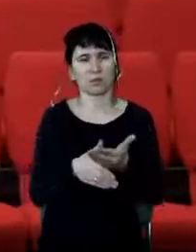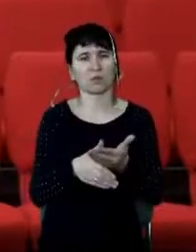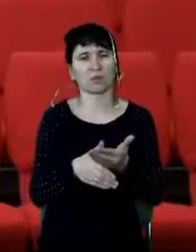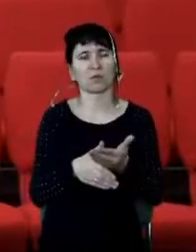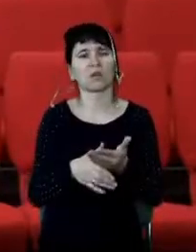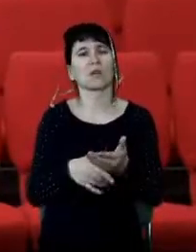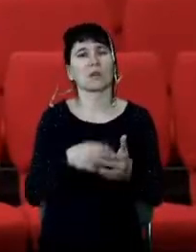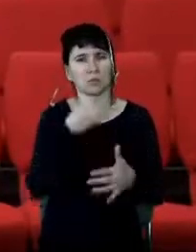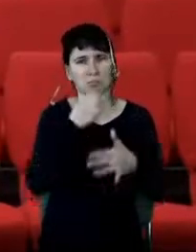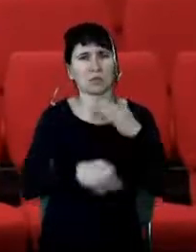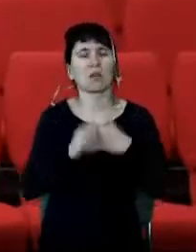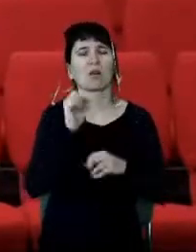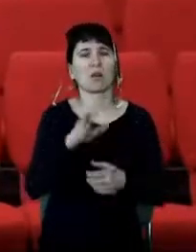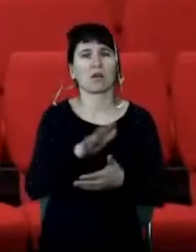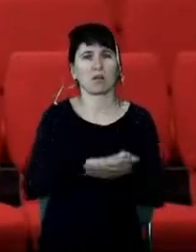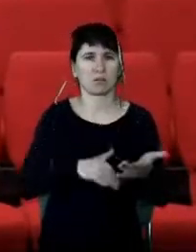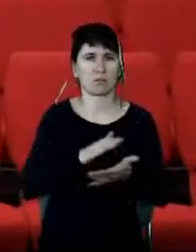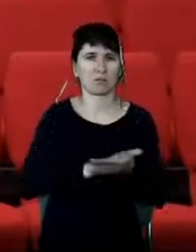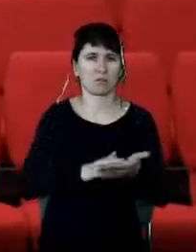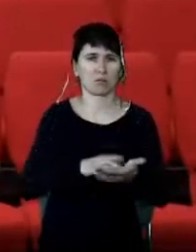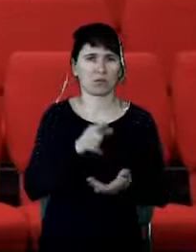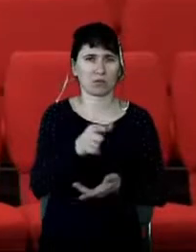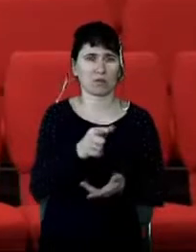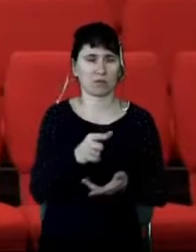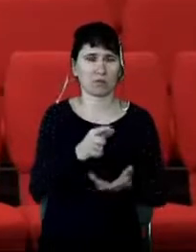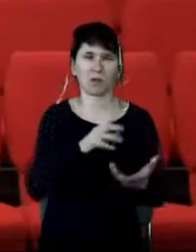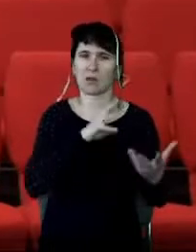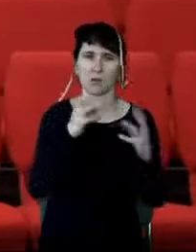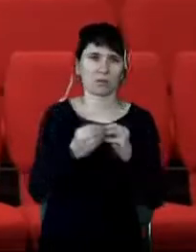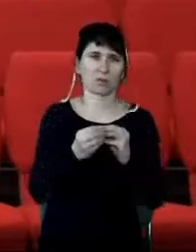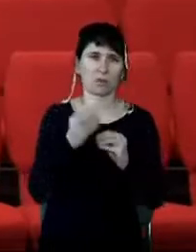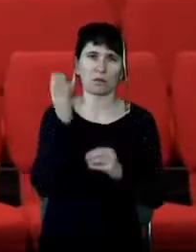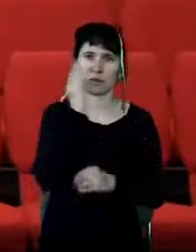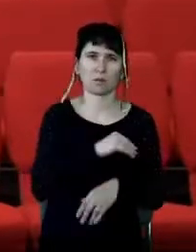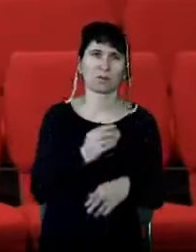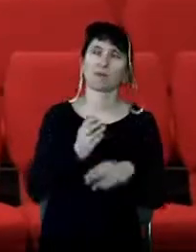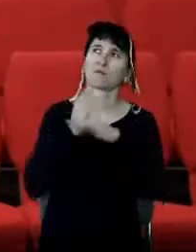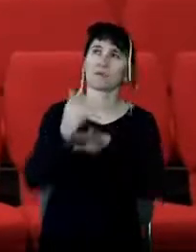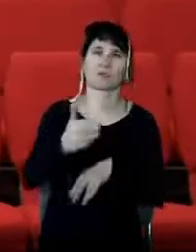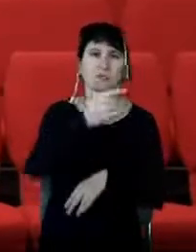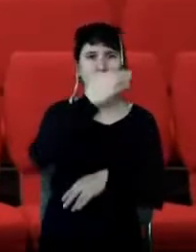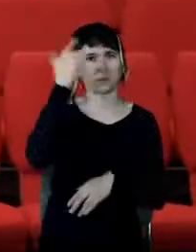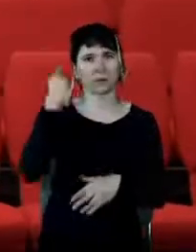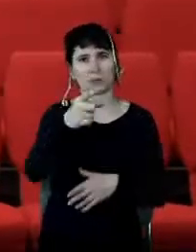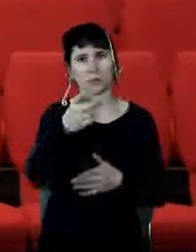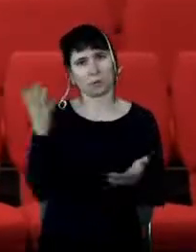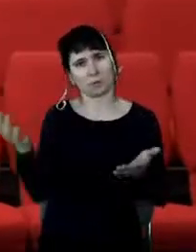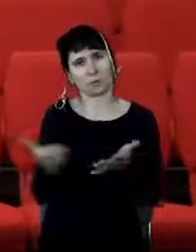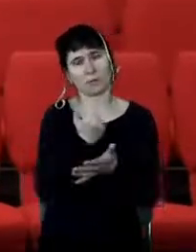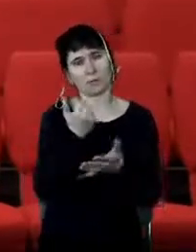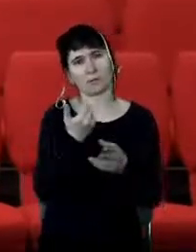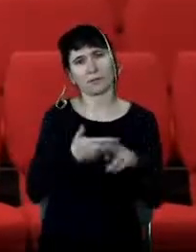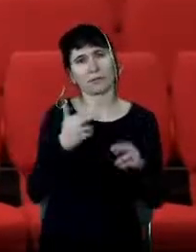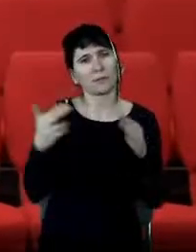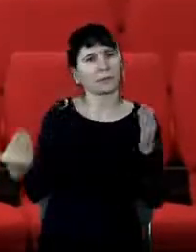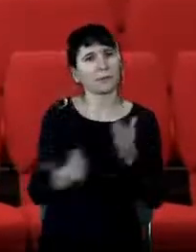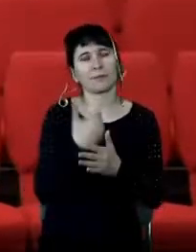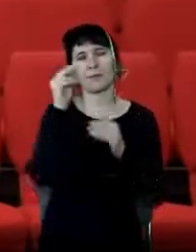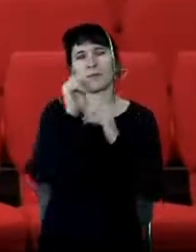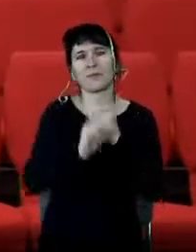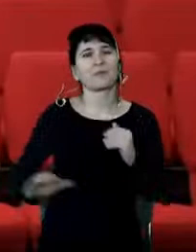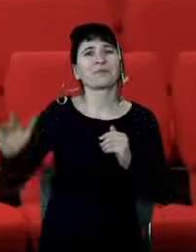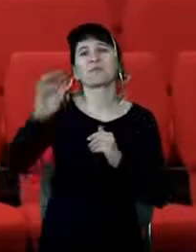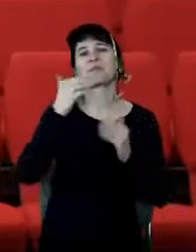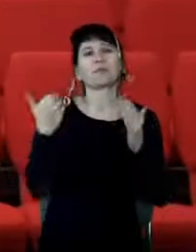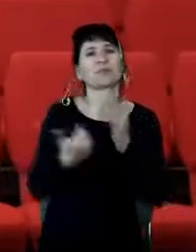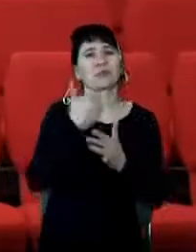як рухатися далі, як дійти до неба, як зустрітися в Новому Єрусалимі, як дійти до цієї обіцяної землі. Так,